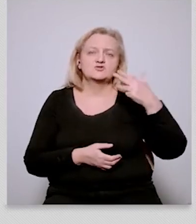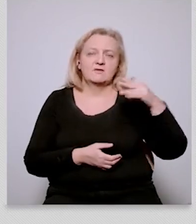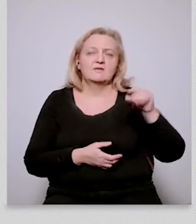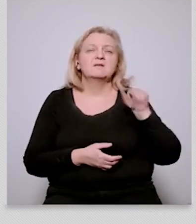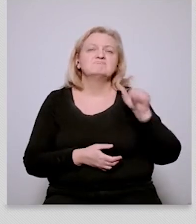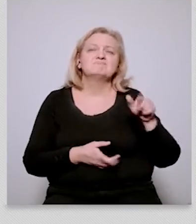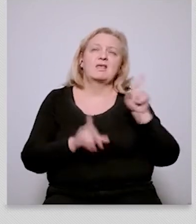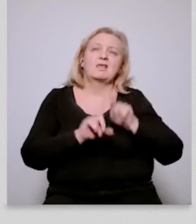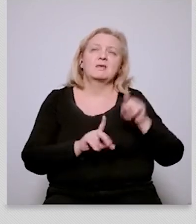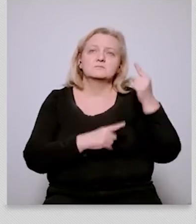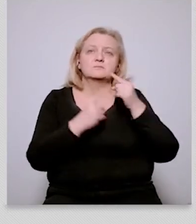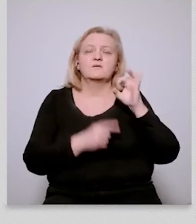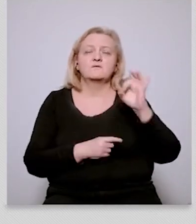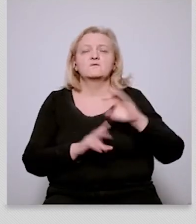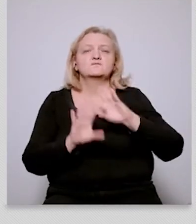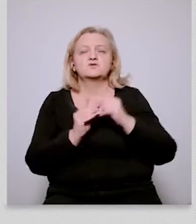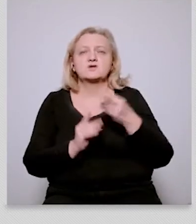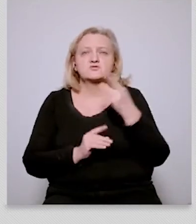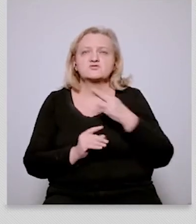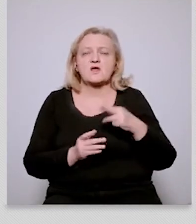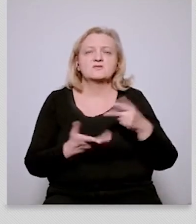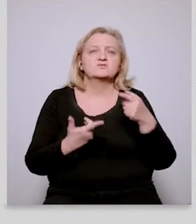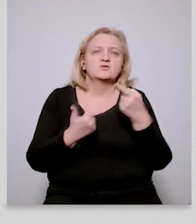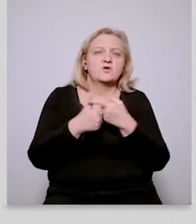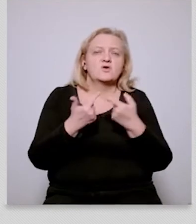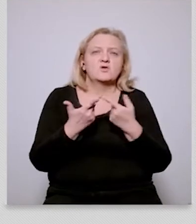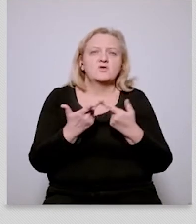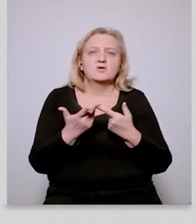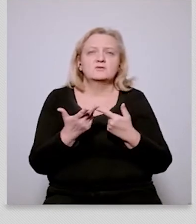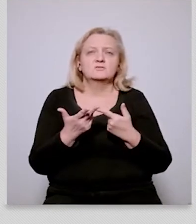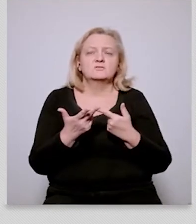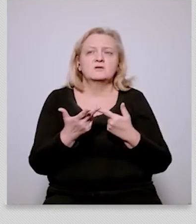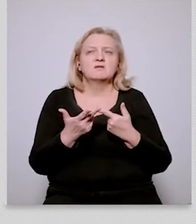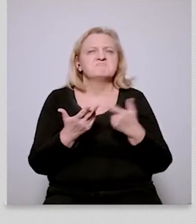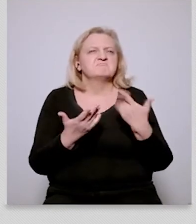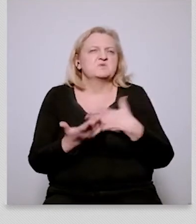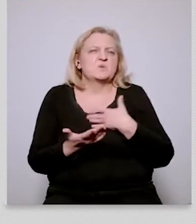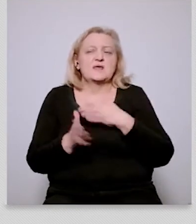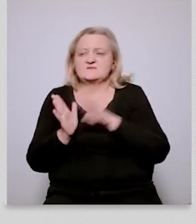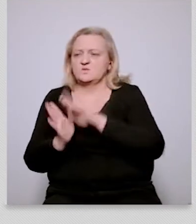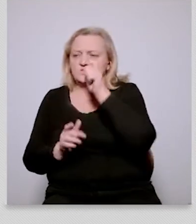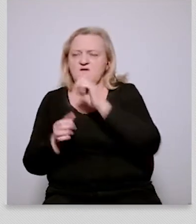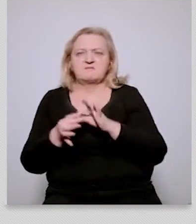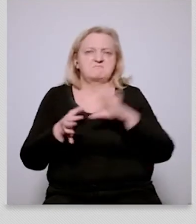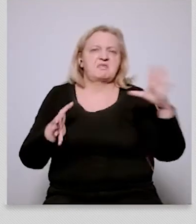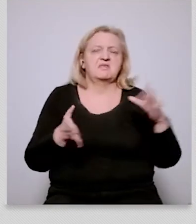taką retoryką, że te wszystkie rzeczy są oderwane od zwykłego człowieka, to biurokraci spiskują